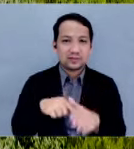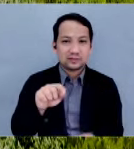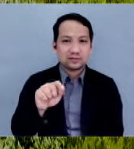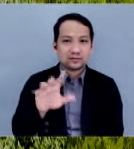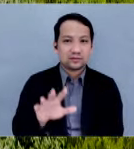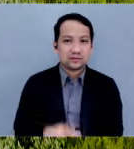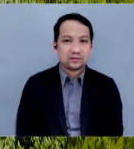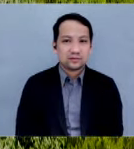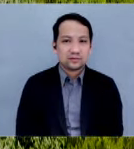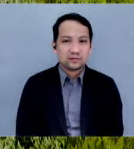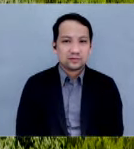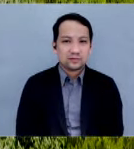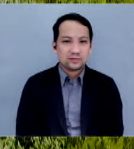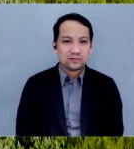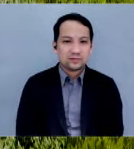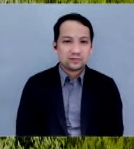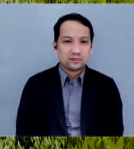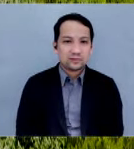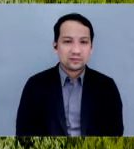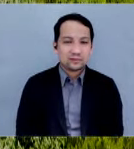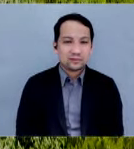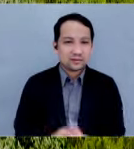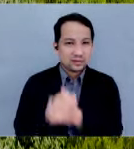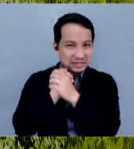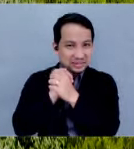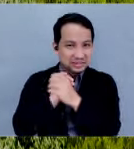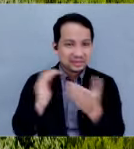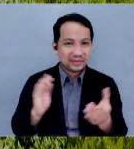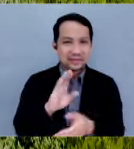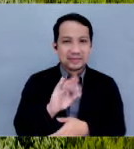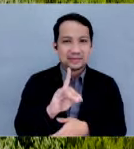mga congratulations. Yes, Boodle Alert.